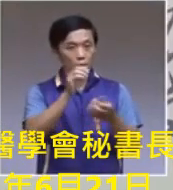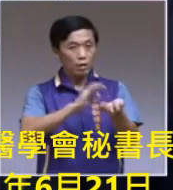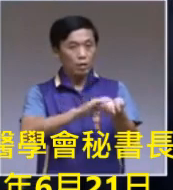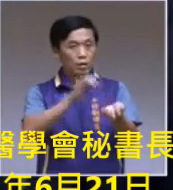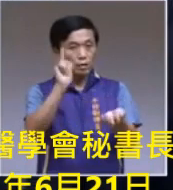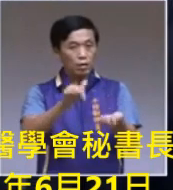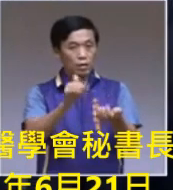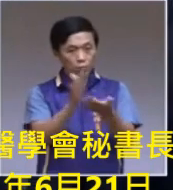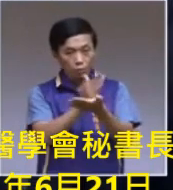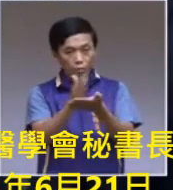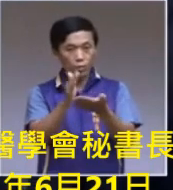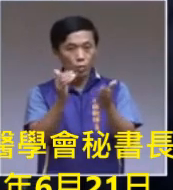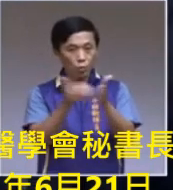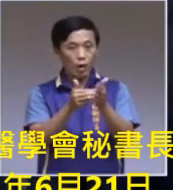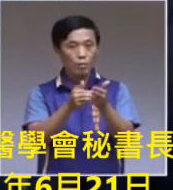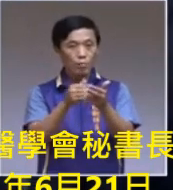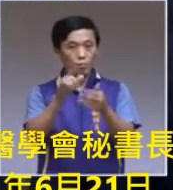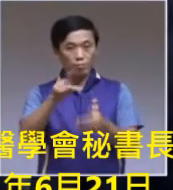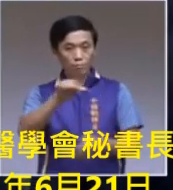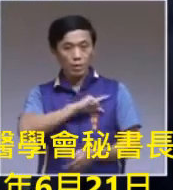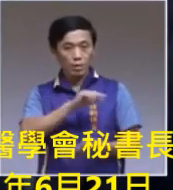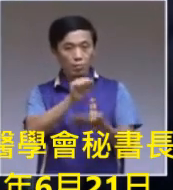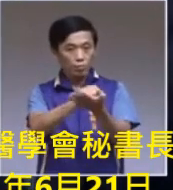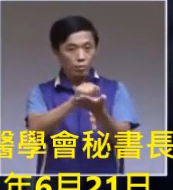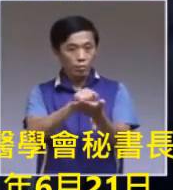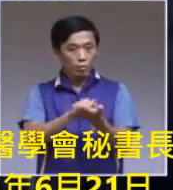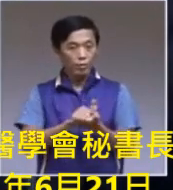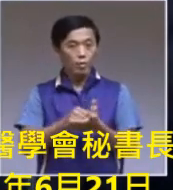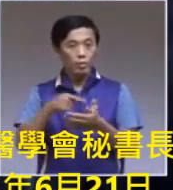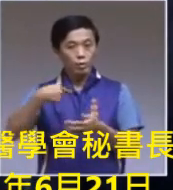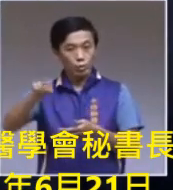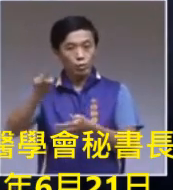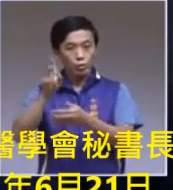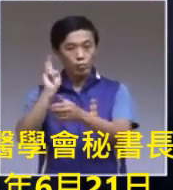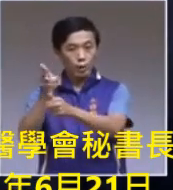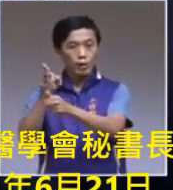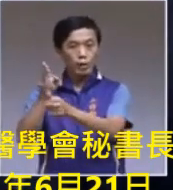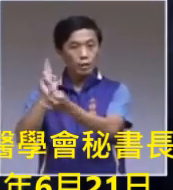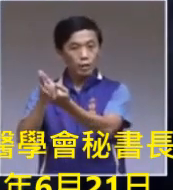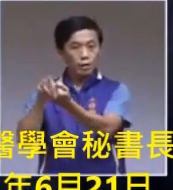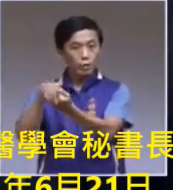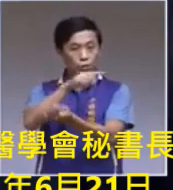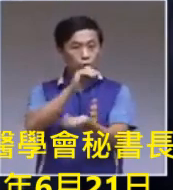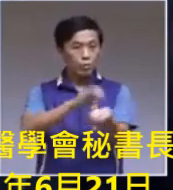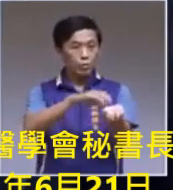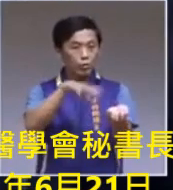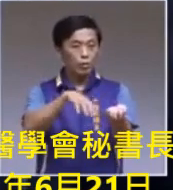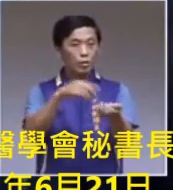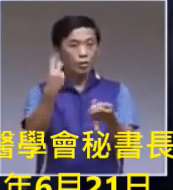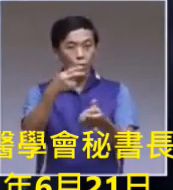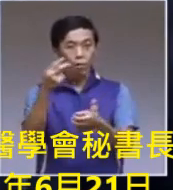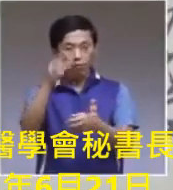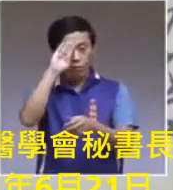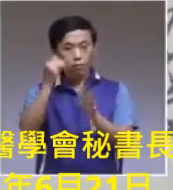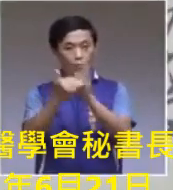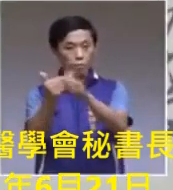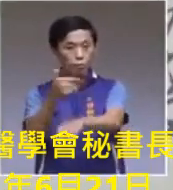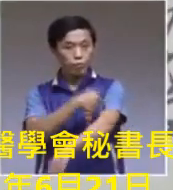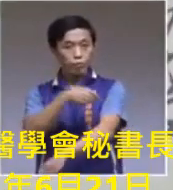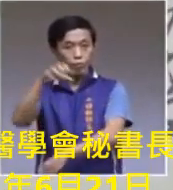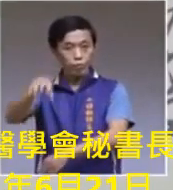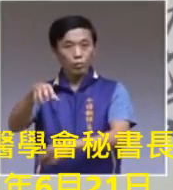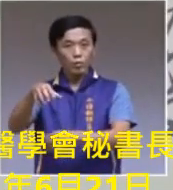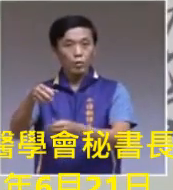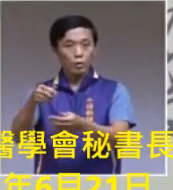后做造册，那可以到指定的医疗院所跟所有的接种站来接受莫德